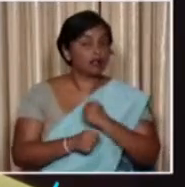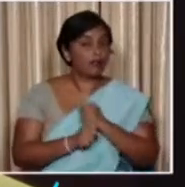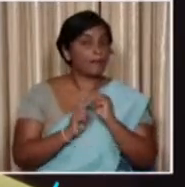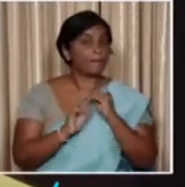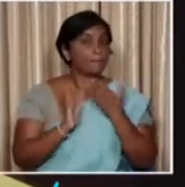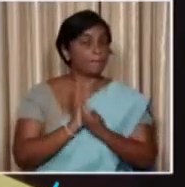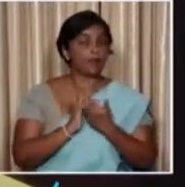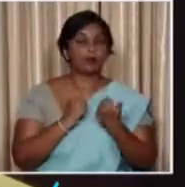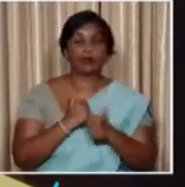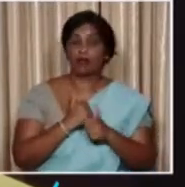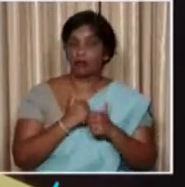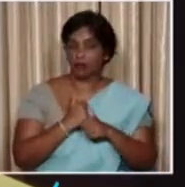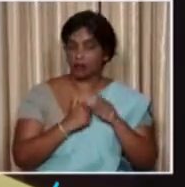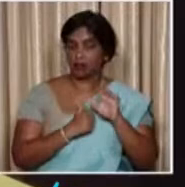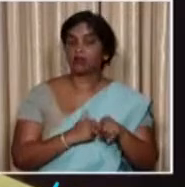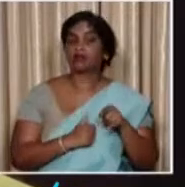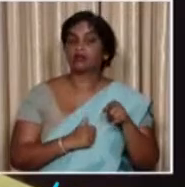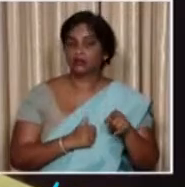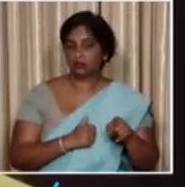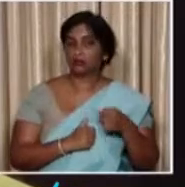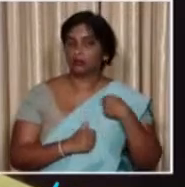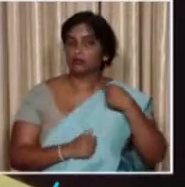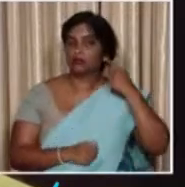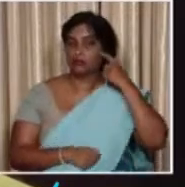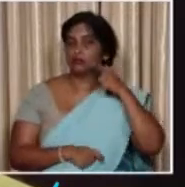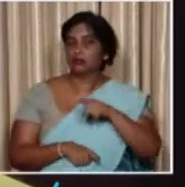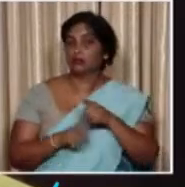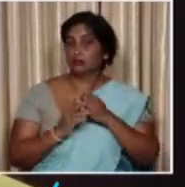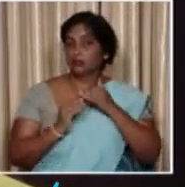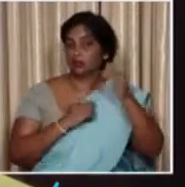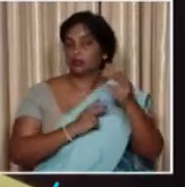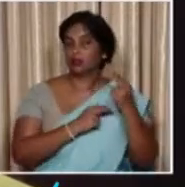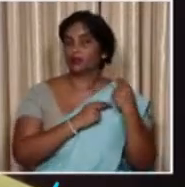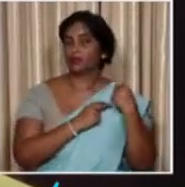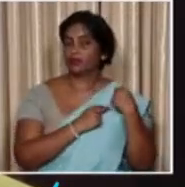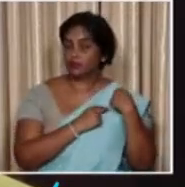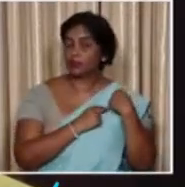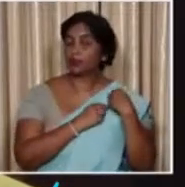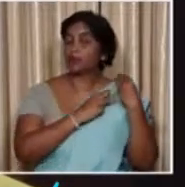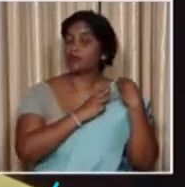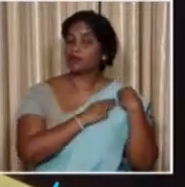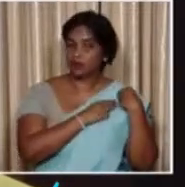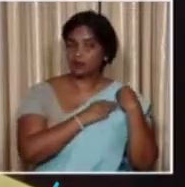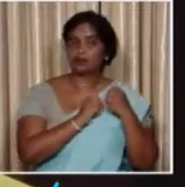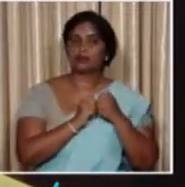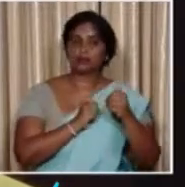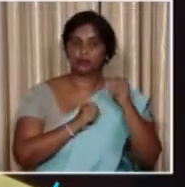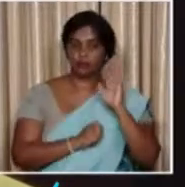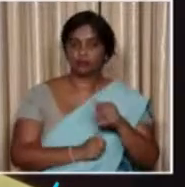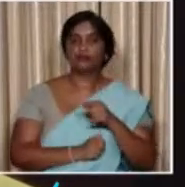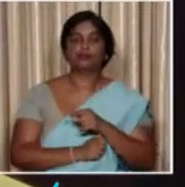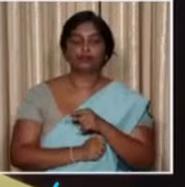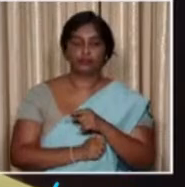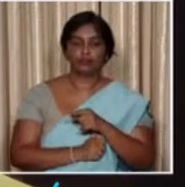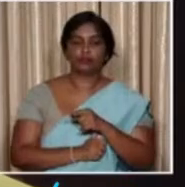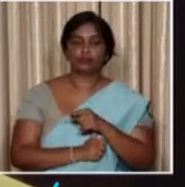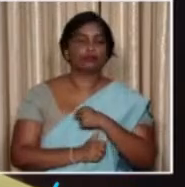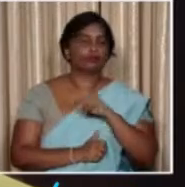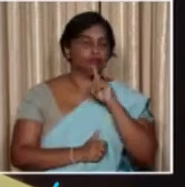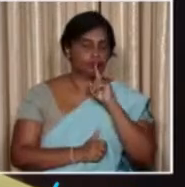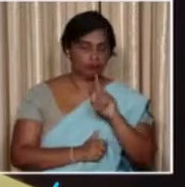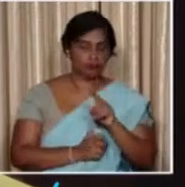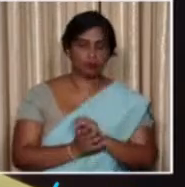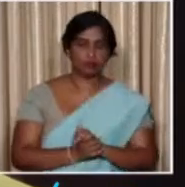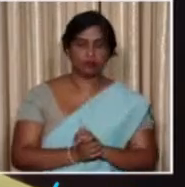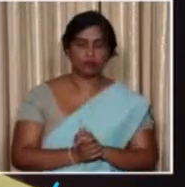ප්‍රතිපත්ති සම්පාදනය කරනකොට මං හිතන්නේ මේට වැඩිය වගකීමෙන් සහ වගවීමෙන් කටයුතු කරන්නයි කියන කාරණාව මං ඉදිරිපත්